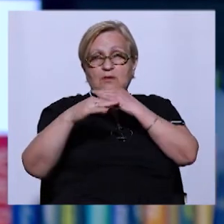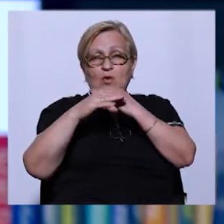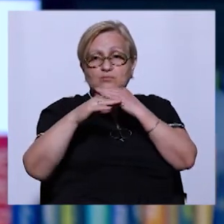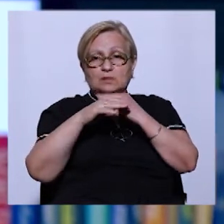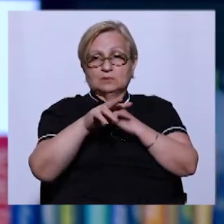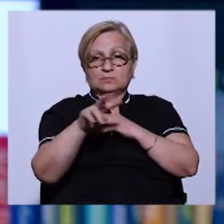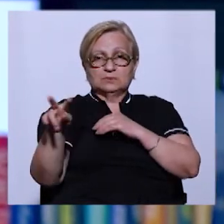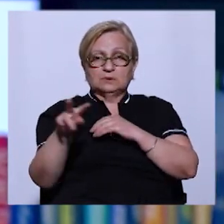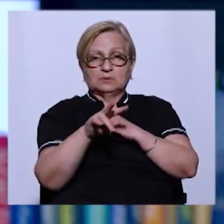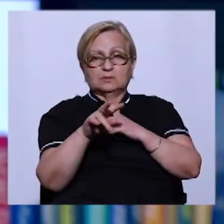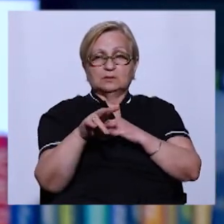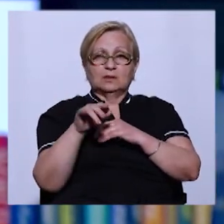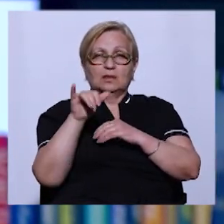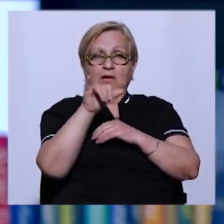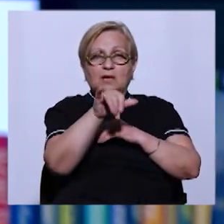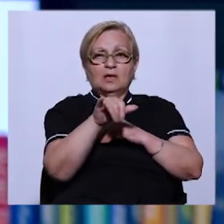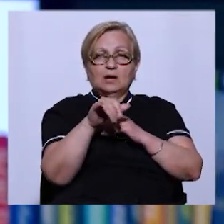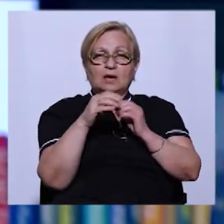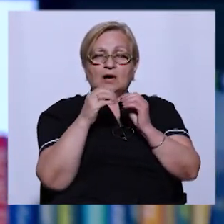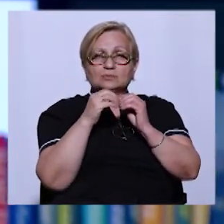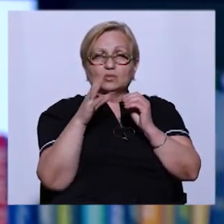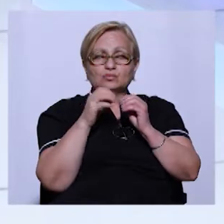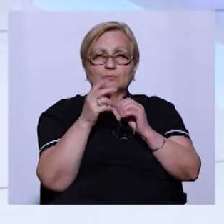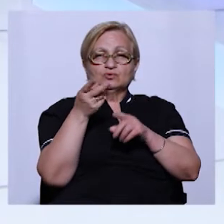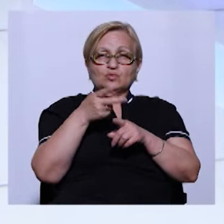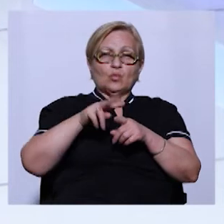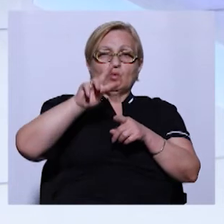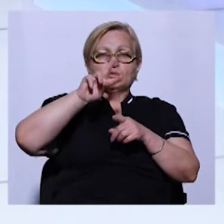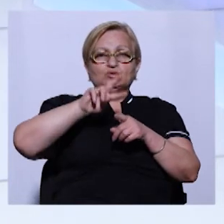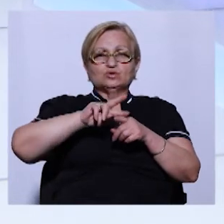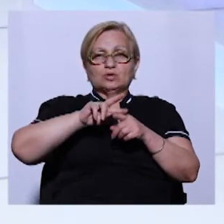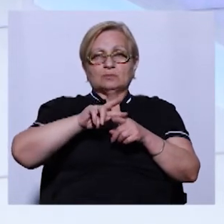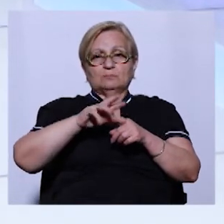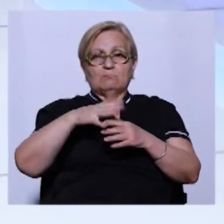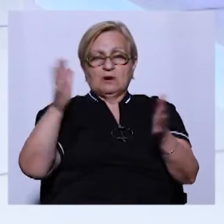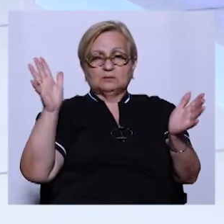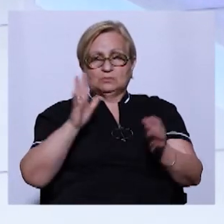გაუთანაბრდათ, მას ქონია 15-ზე ორჯერ მეტი. აბა ახლა ასე დავსვამ კითხვას.